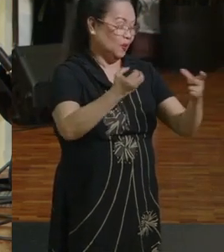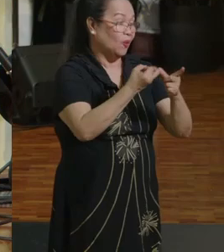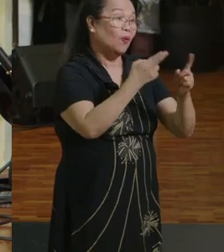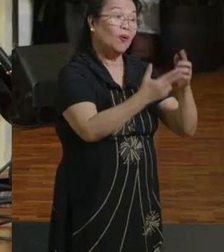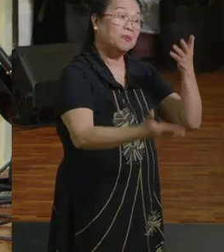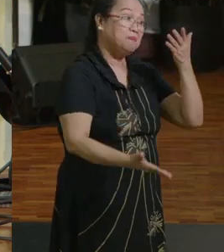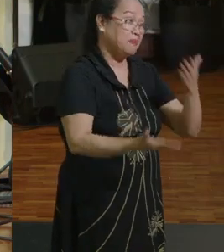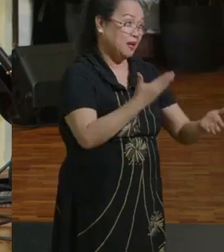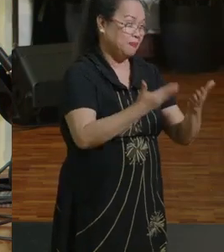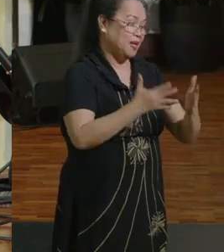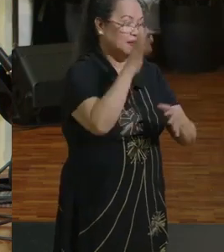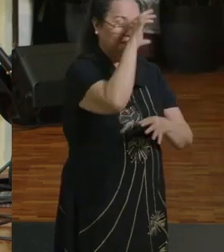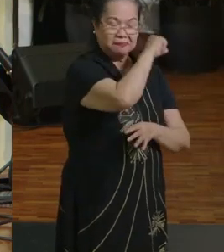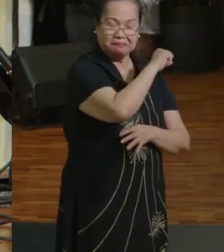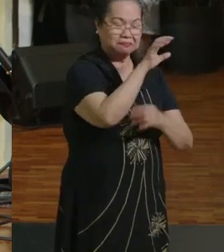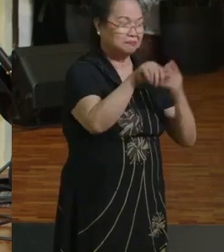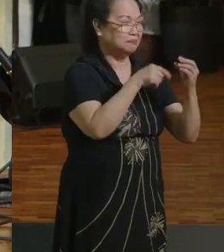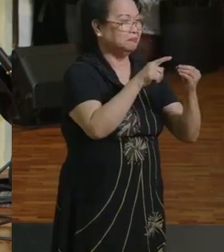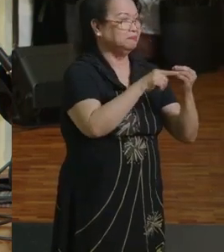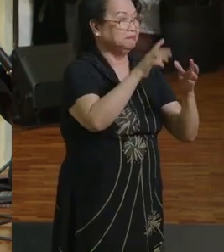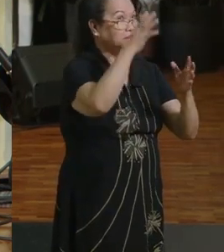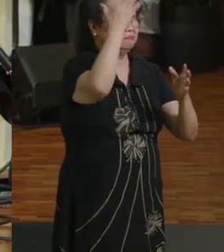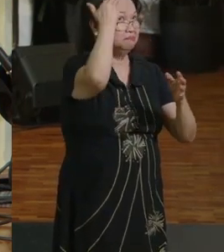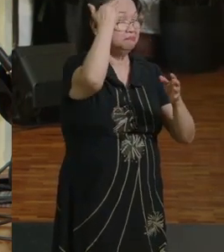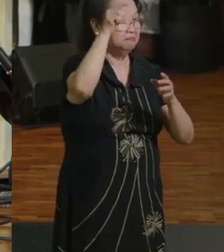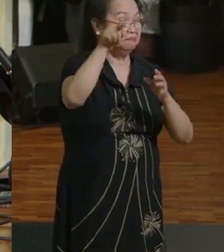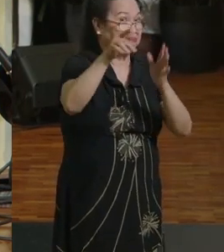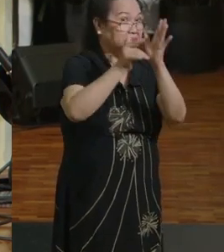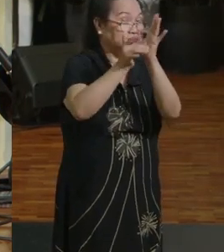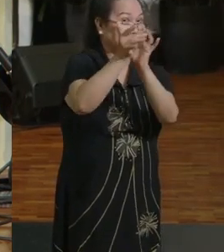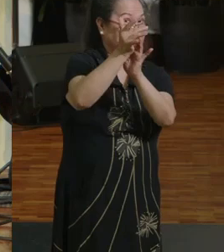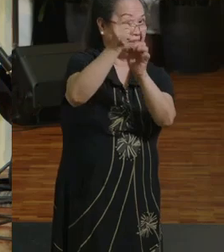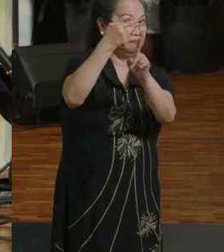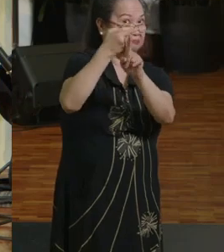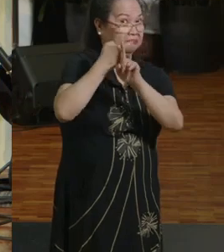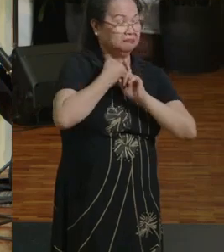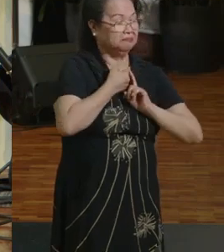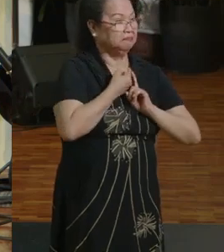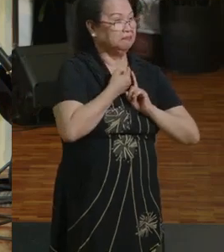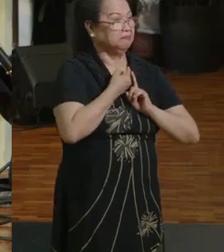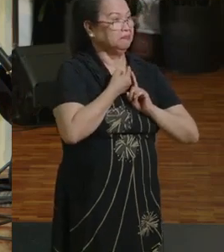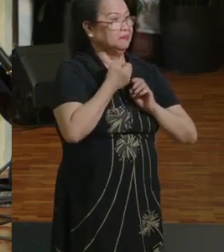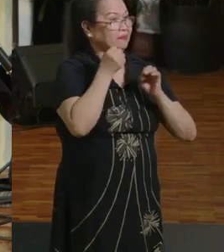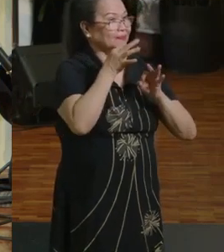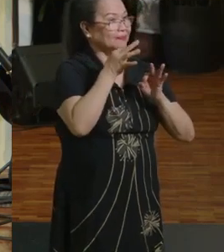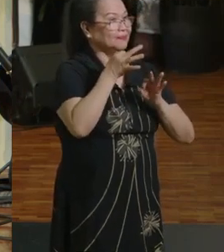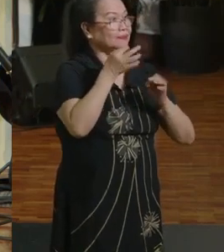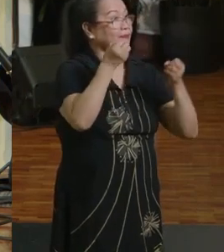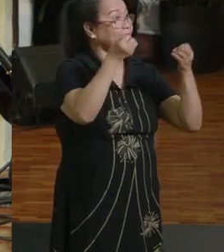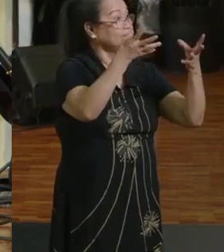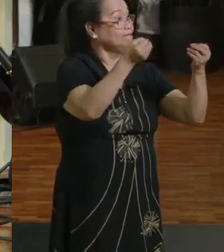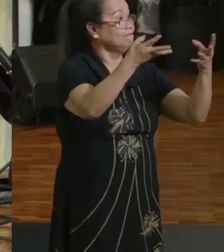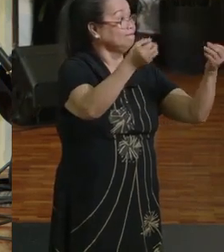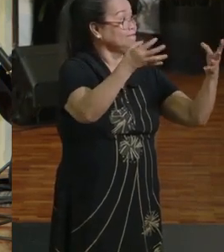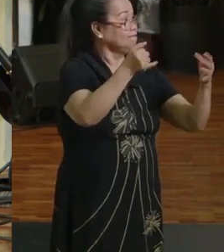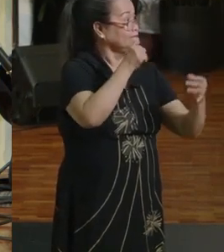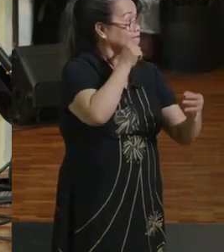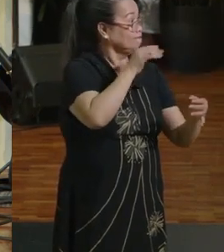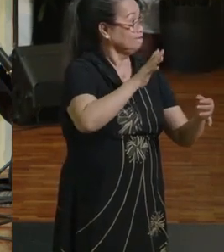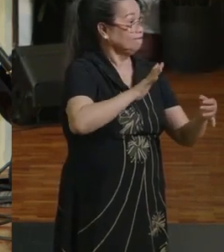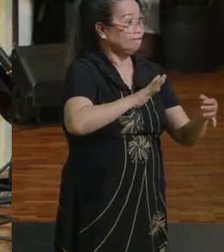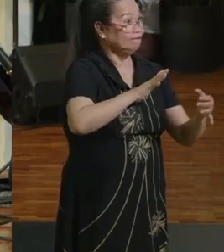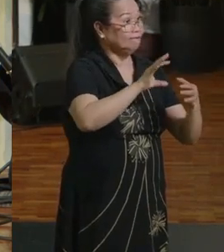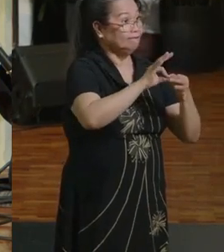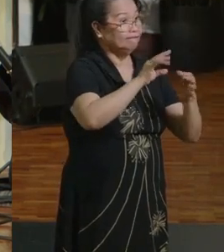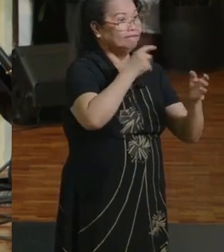maaaring dahil doon, siya ay nakakilala sa Panginoon. Dahil marami pong pinagagaling ang Panginoon natin